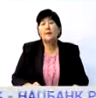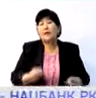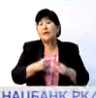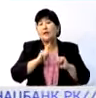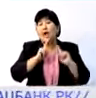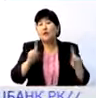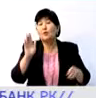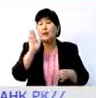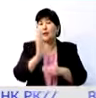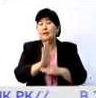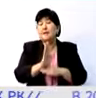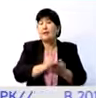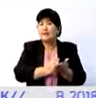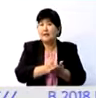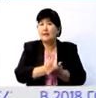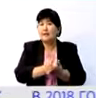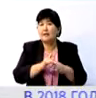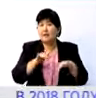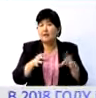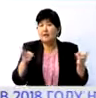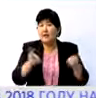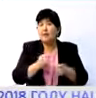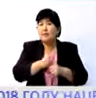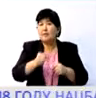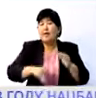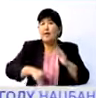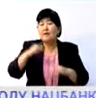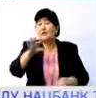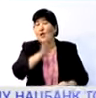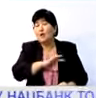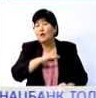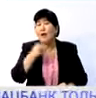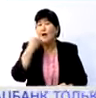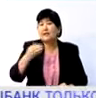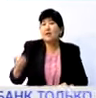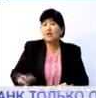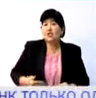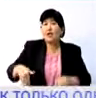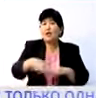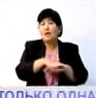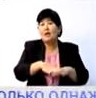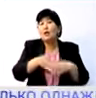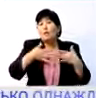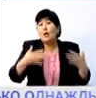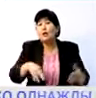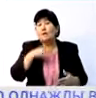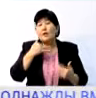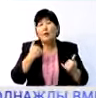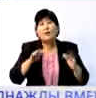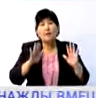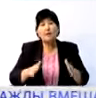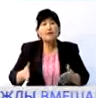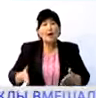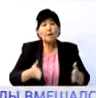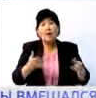Это особое послание, стратегический документ, направленный на повышение доходов и качества жизни населения. Большое внимание уделено местным